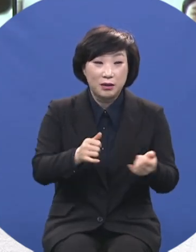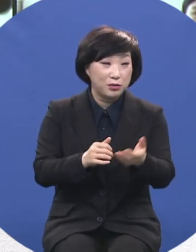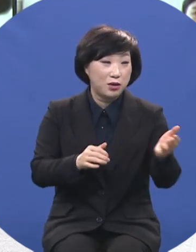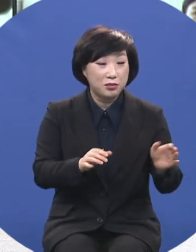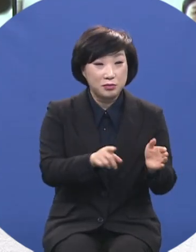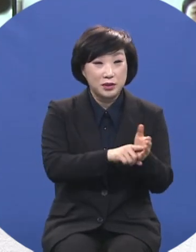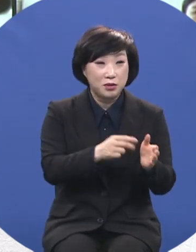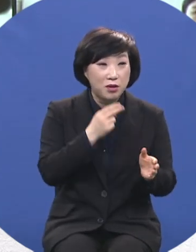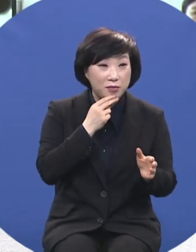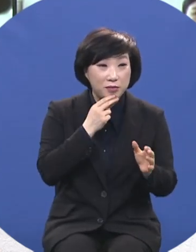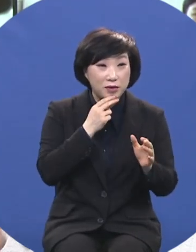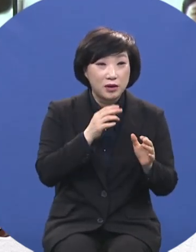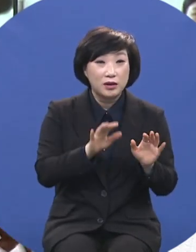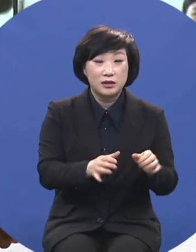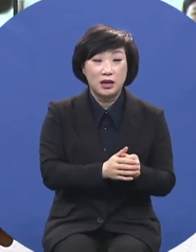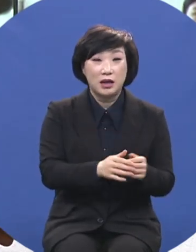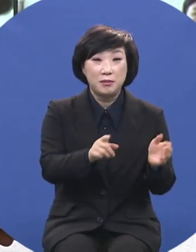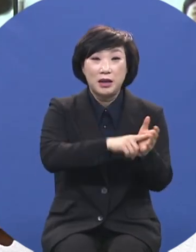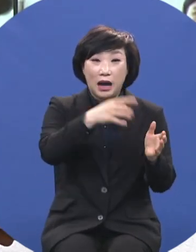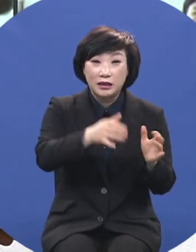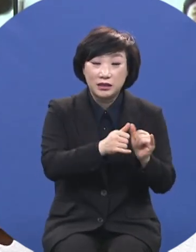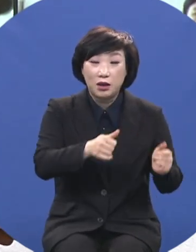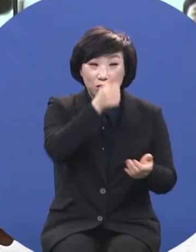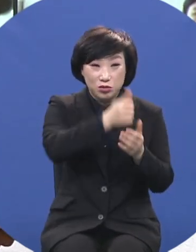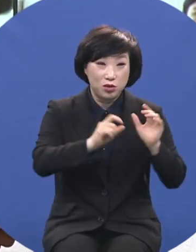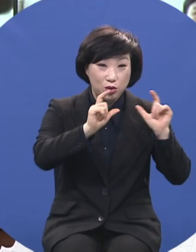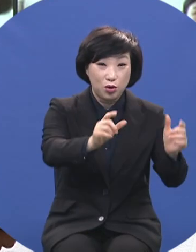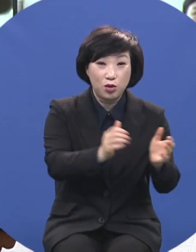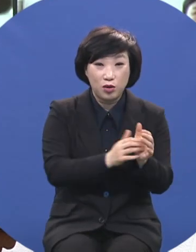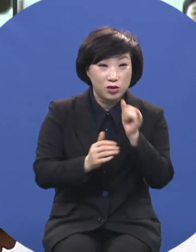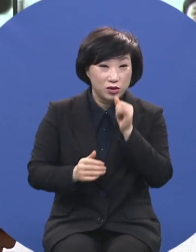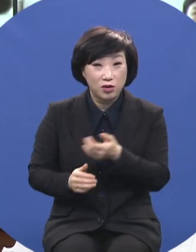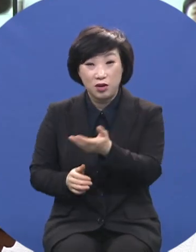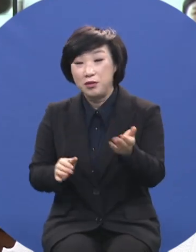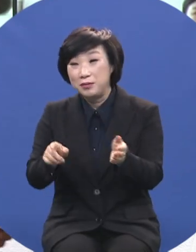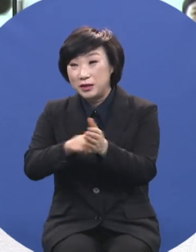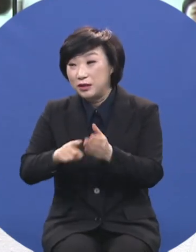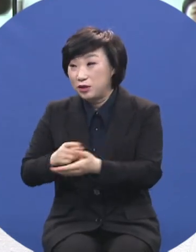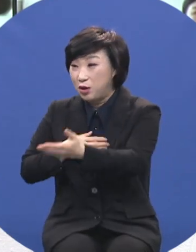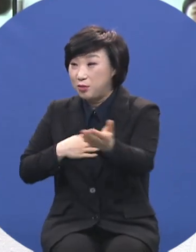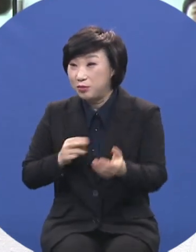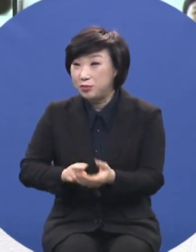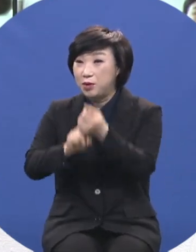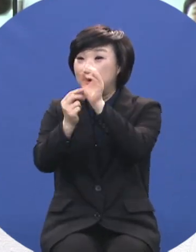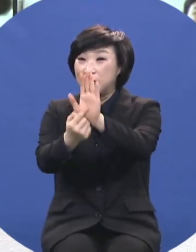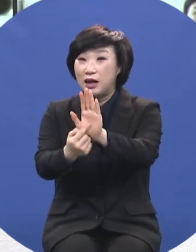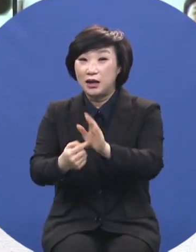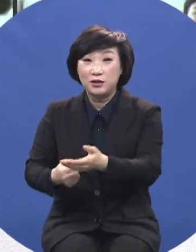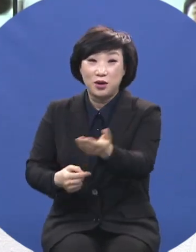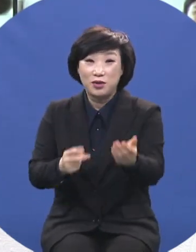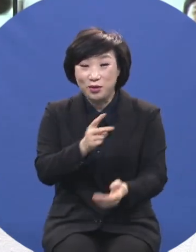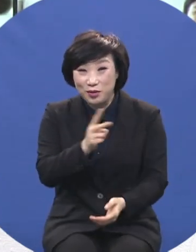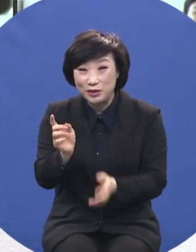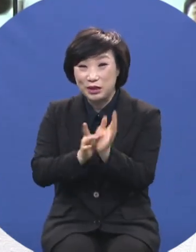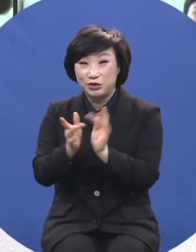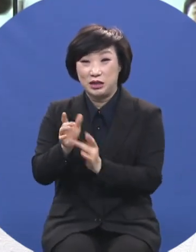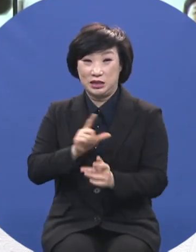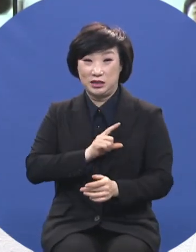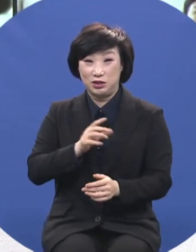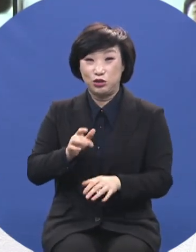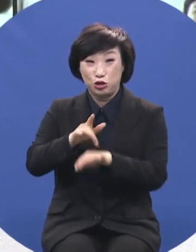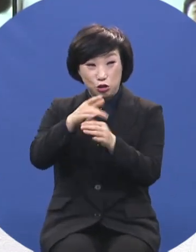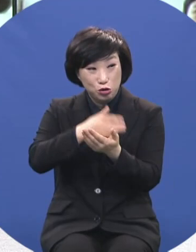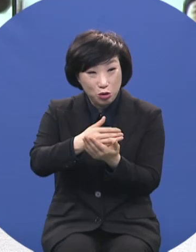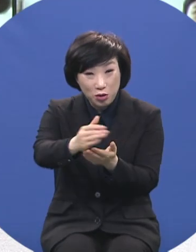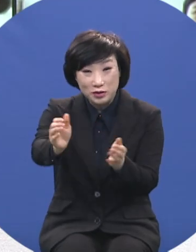정죄를 받으리라. 믿는 자들에게 이런 표적이 있다더니, 곧 저희가 내 이름으로 귀신을